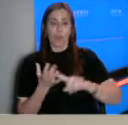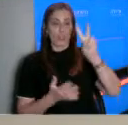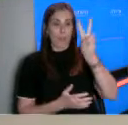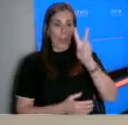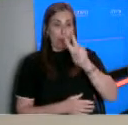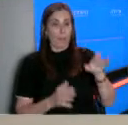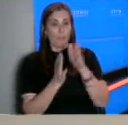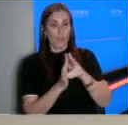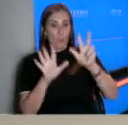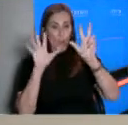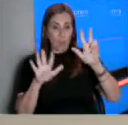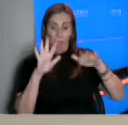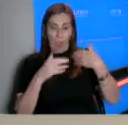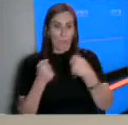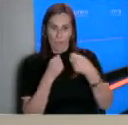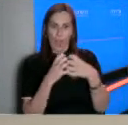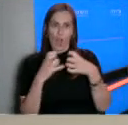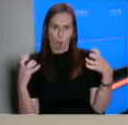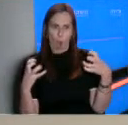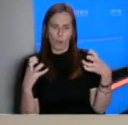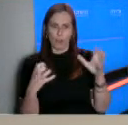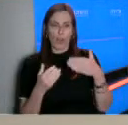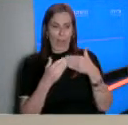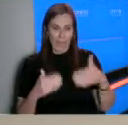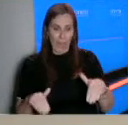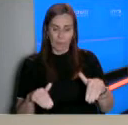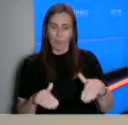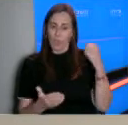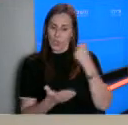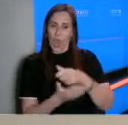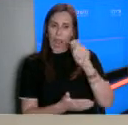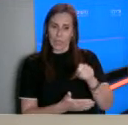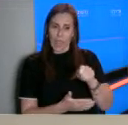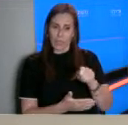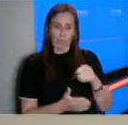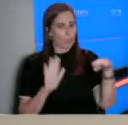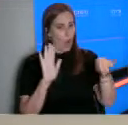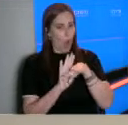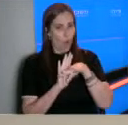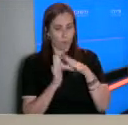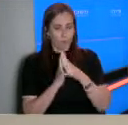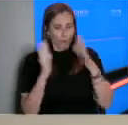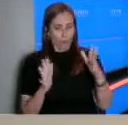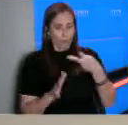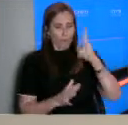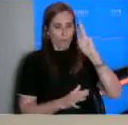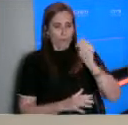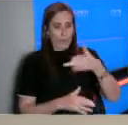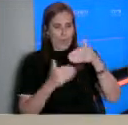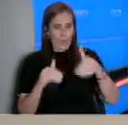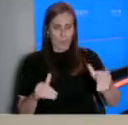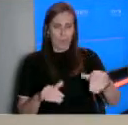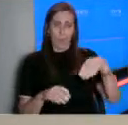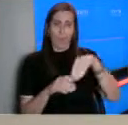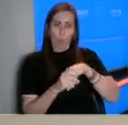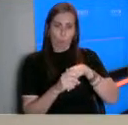פברואר 2018, לאחר מאבק ארוך ועיקש של הנכים, אישרה כנסת ישראל את החוק להגדלת קצבאות הנכות,